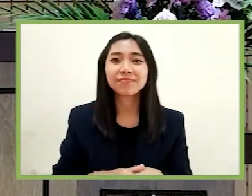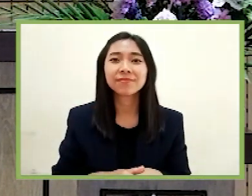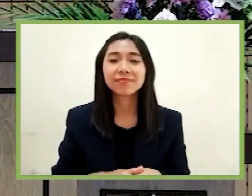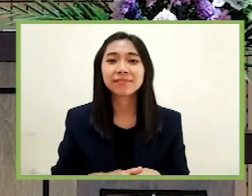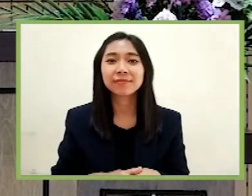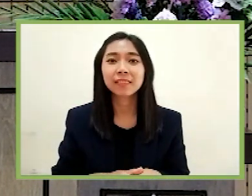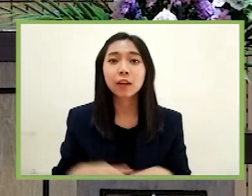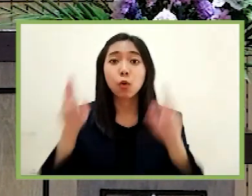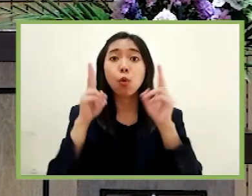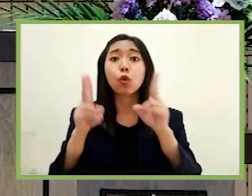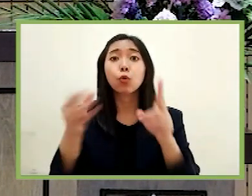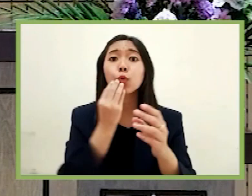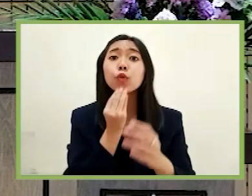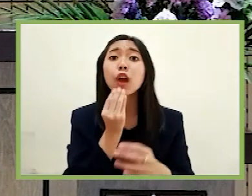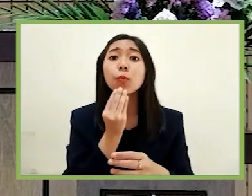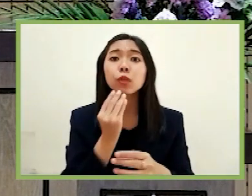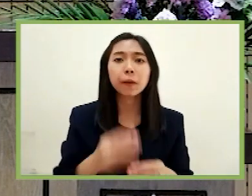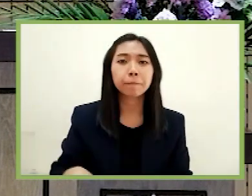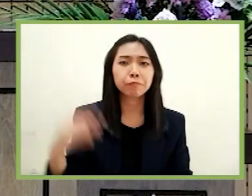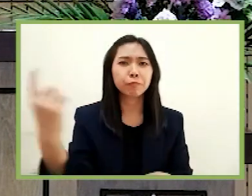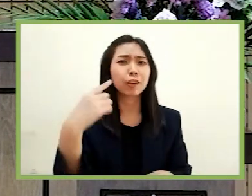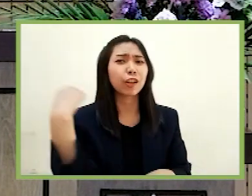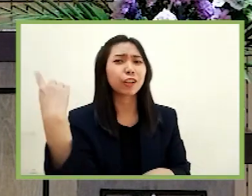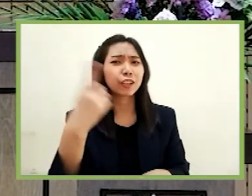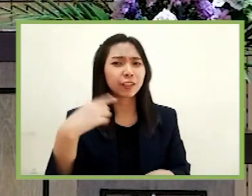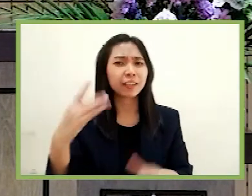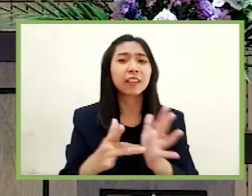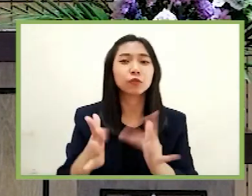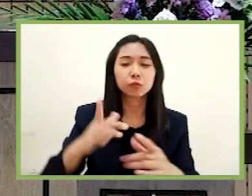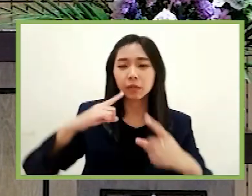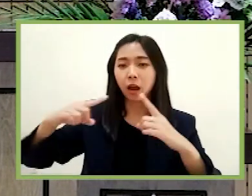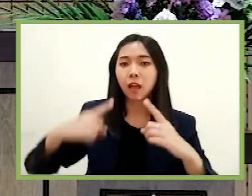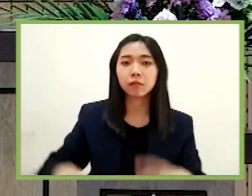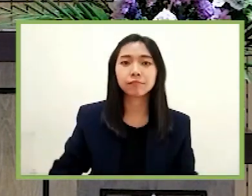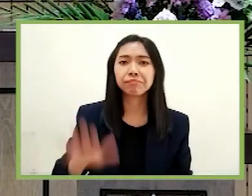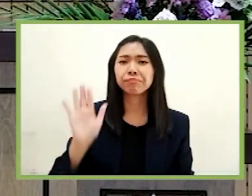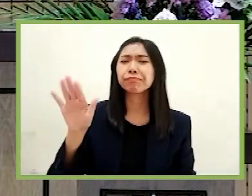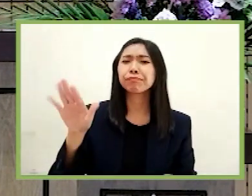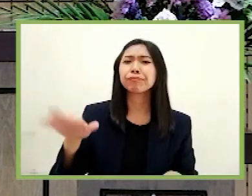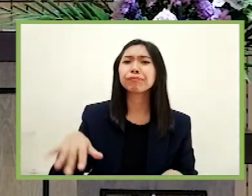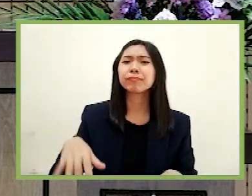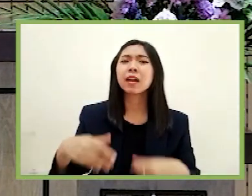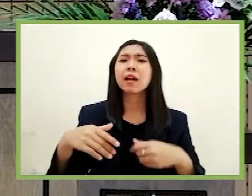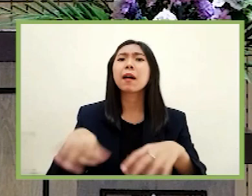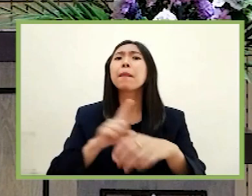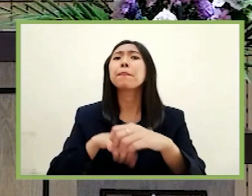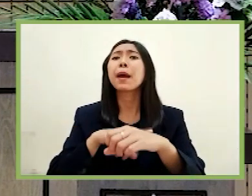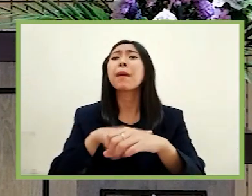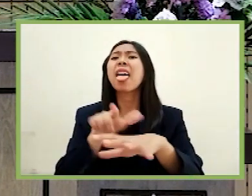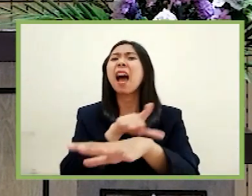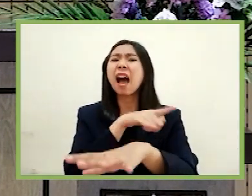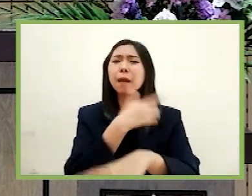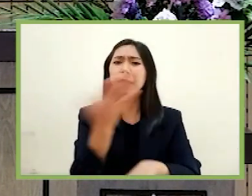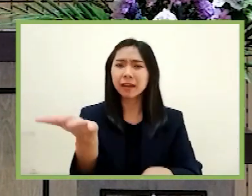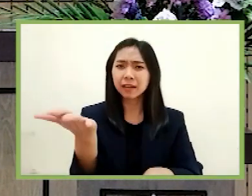maka orang-orang Yahudi mengelilingi dia dan berkata kepadanya Berapa lama lagi engkau membiarkan